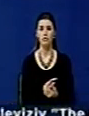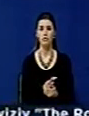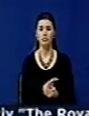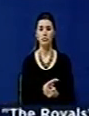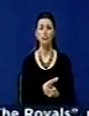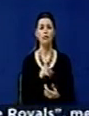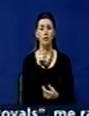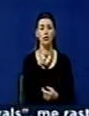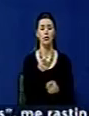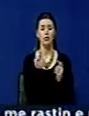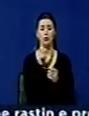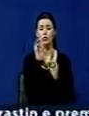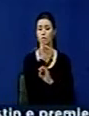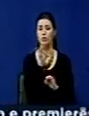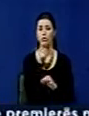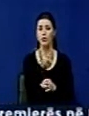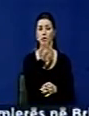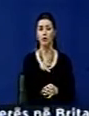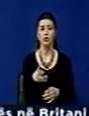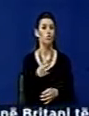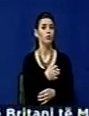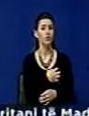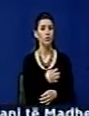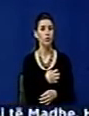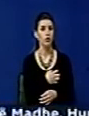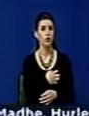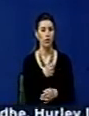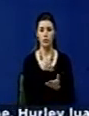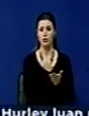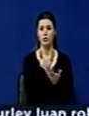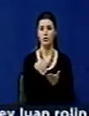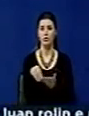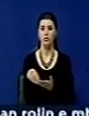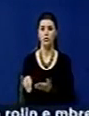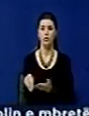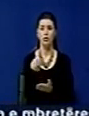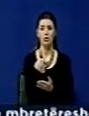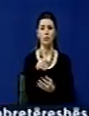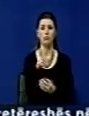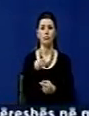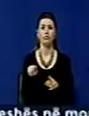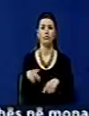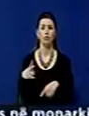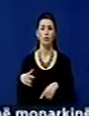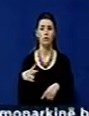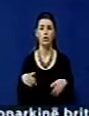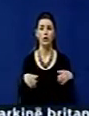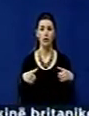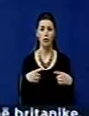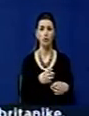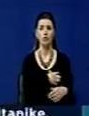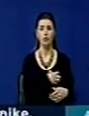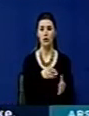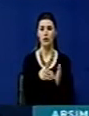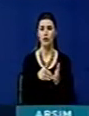bë ndonjë ndryshim sa i përket atyre mjeteve që duhet t'i marrin qytetarë që jetojnë nga asistenca